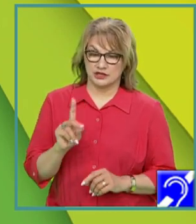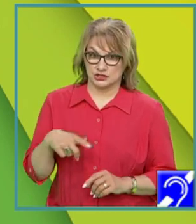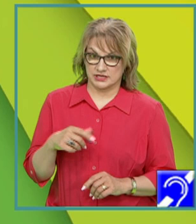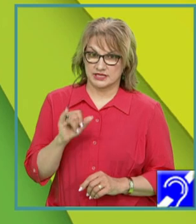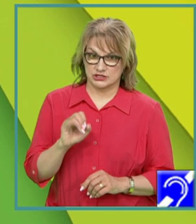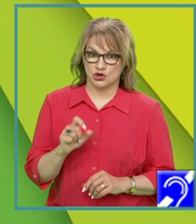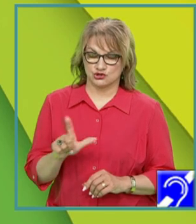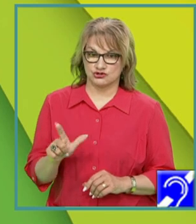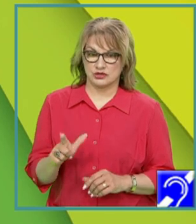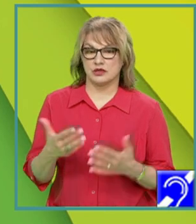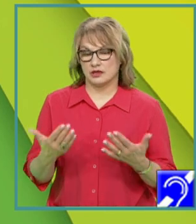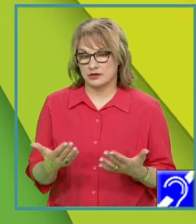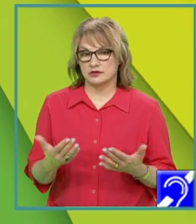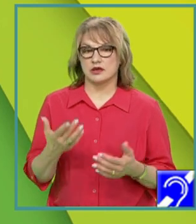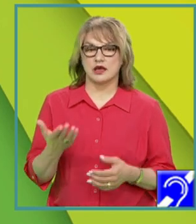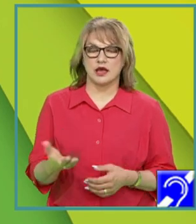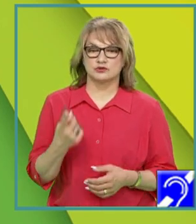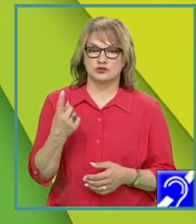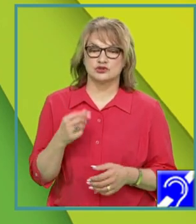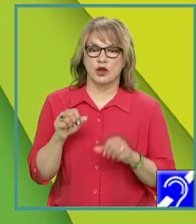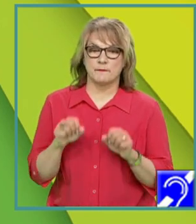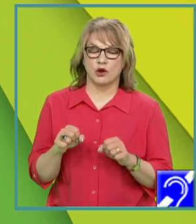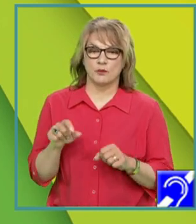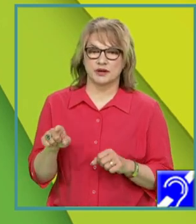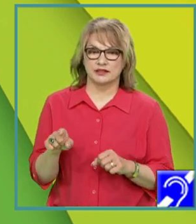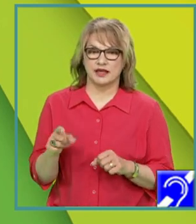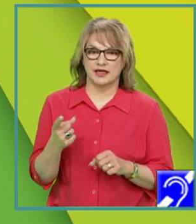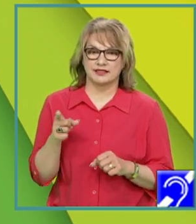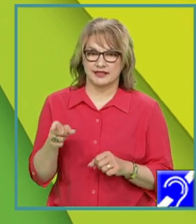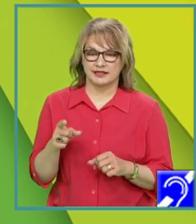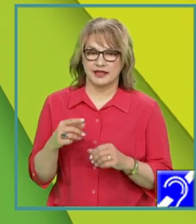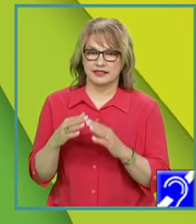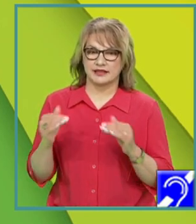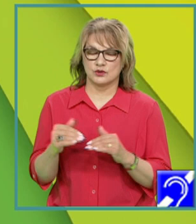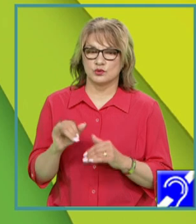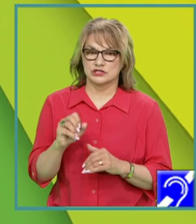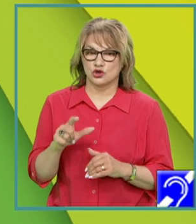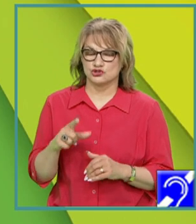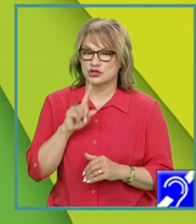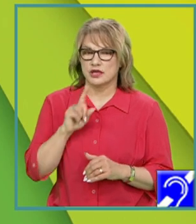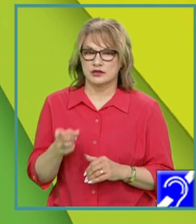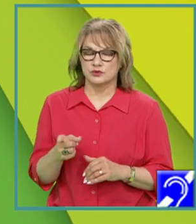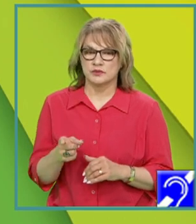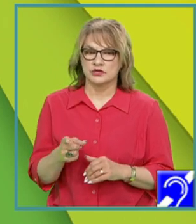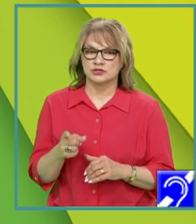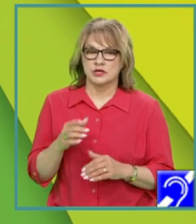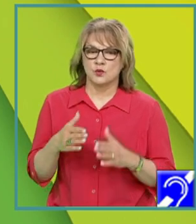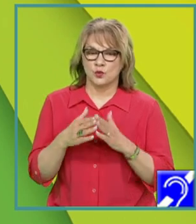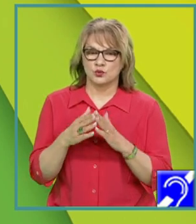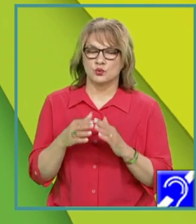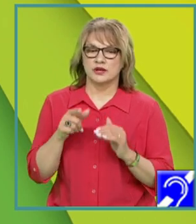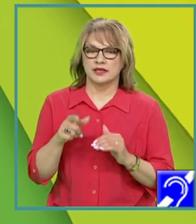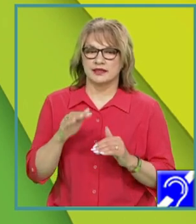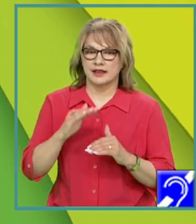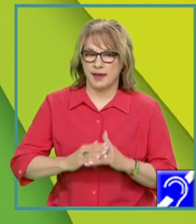isoscel conform uneia dintre proprietățile triunghiului isoscel și anume unghiurile de